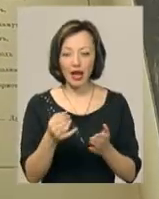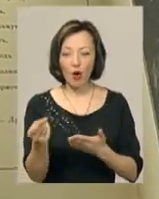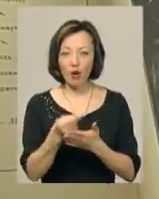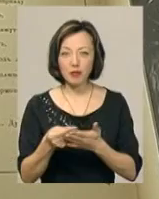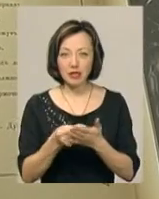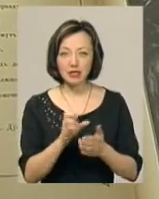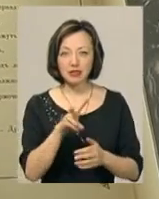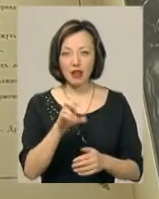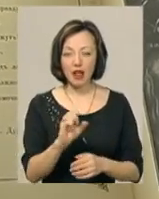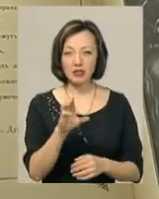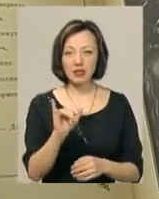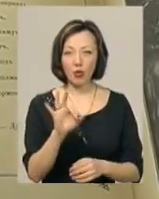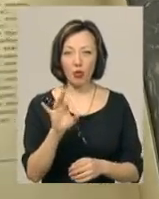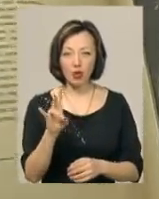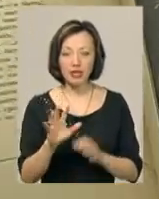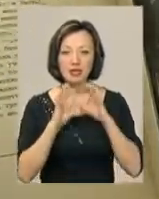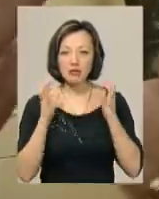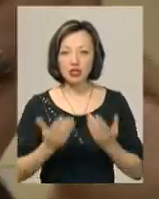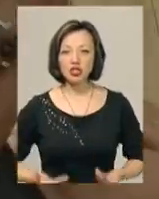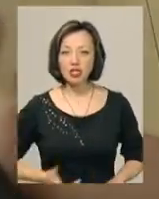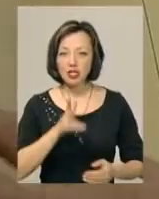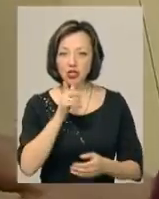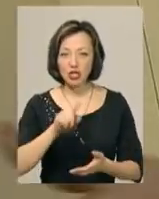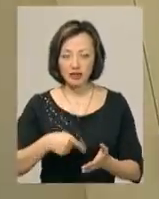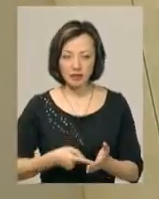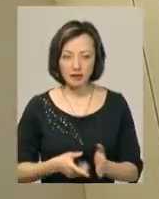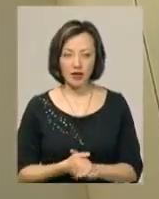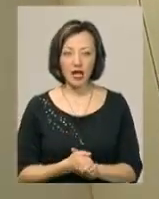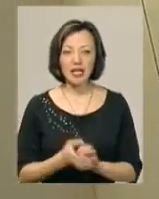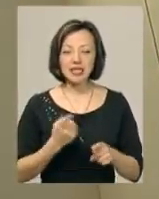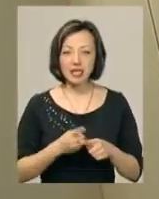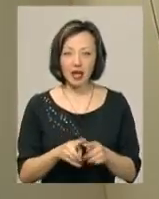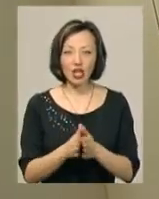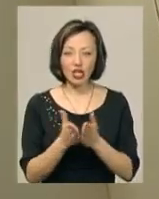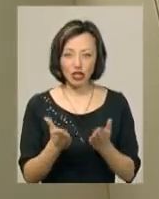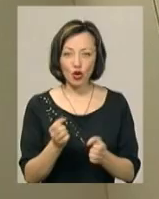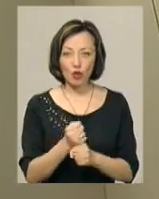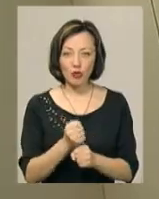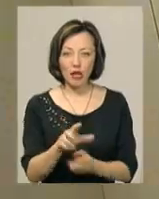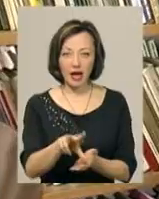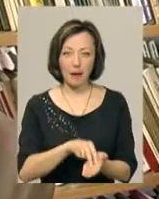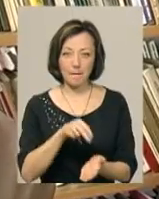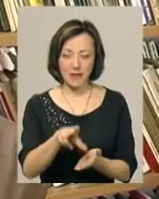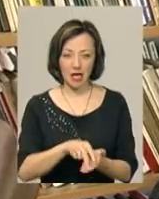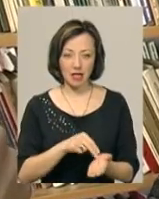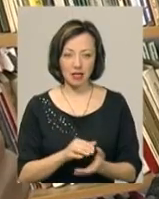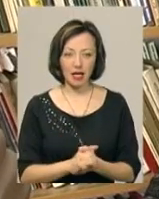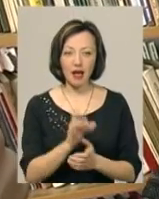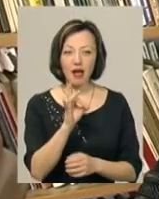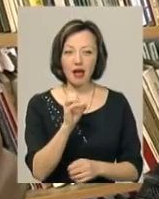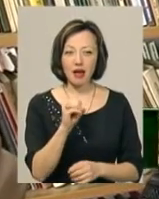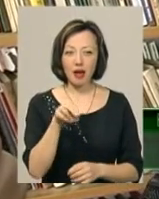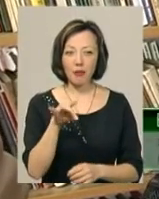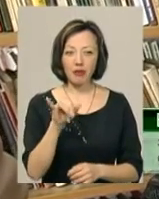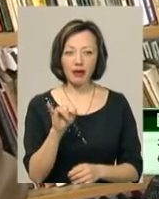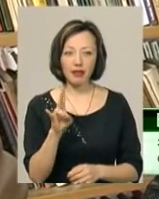Опанасом Сластіоном, у своїй колекції зберіг житель Чернівців Микола Джуряк. Саме із цієї книжки і робили репринт. Репринтне видання